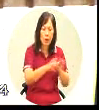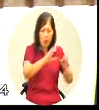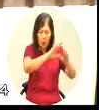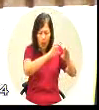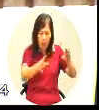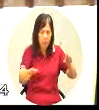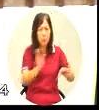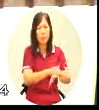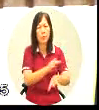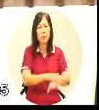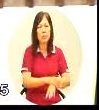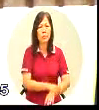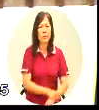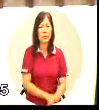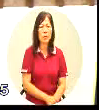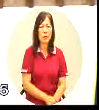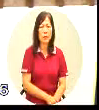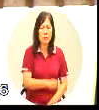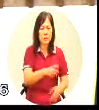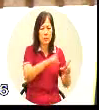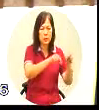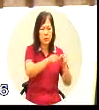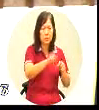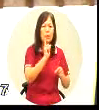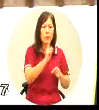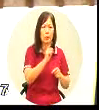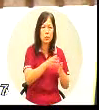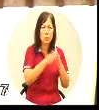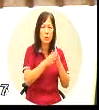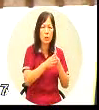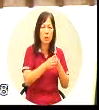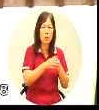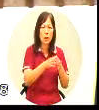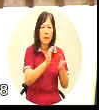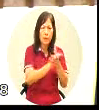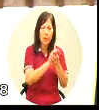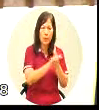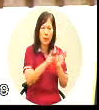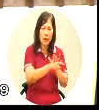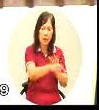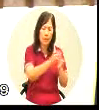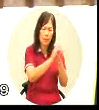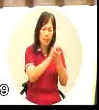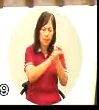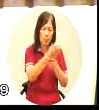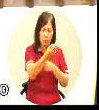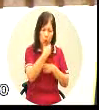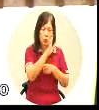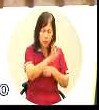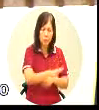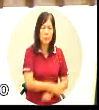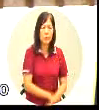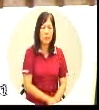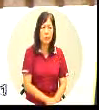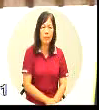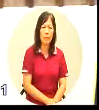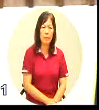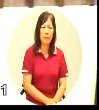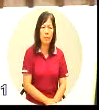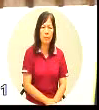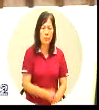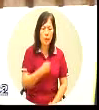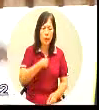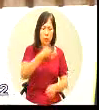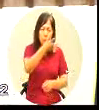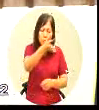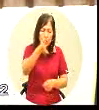动的。这是根据当地的这个长辈朋友，因为柴山那边也很多长辈所讲的，我觉得这个要去调查